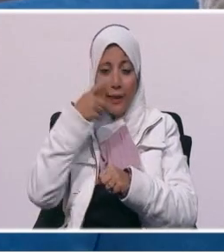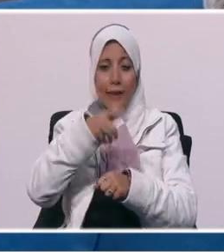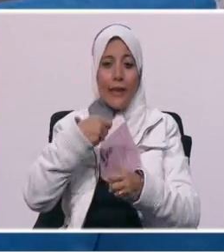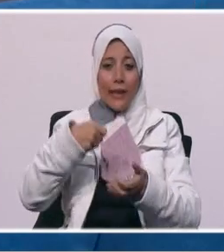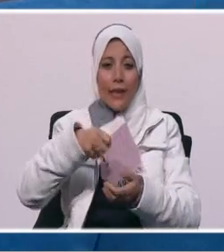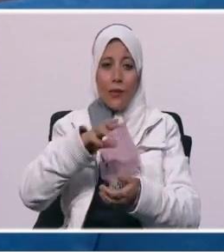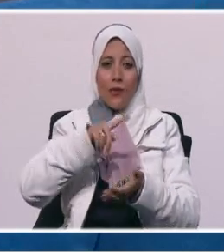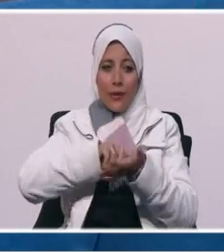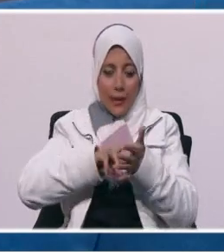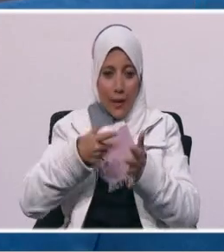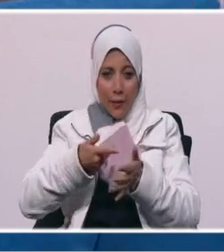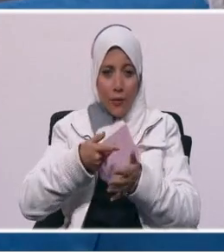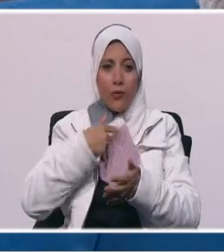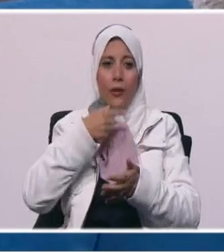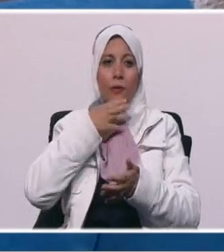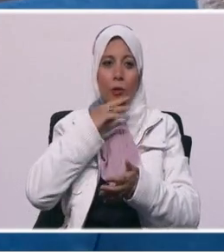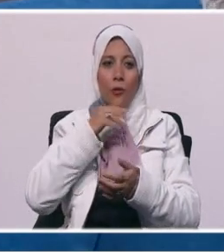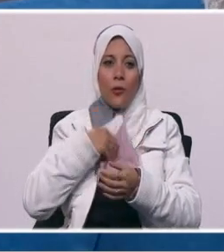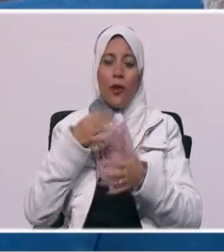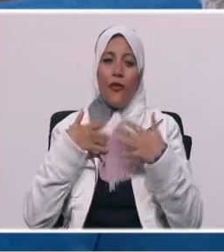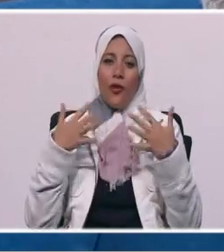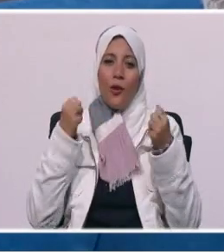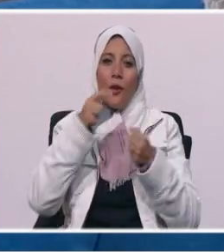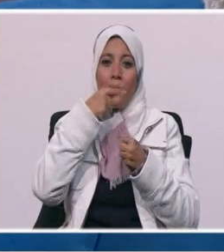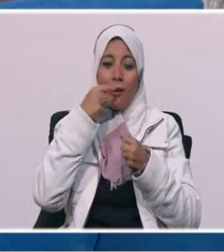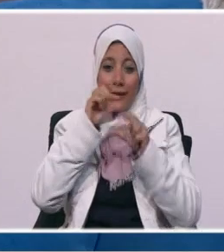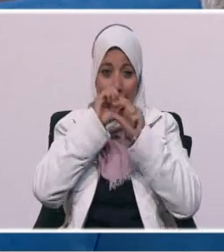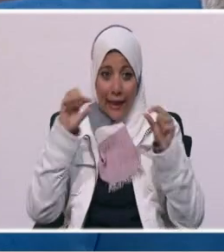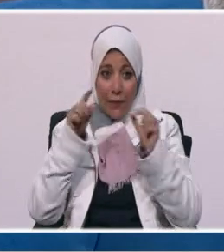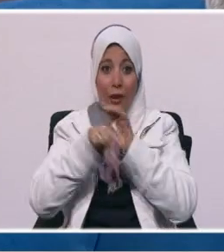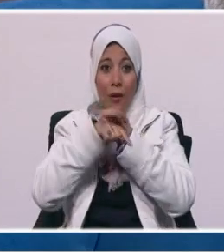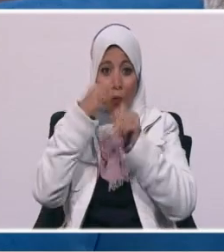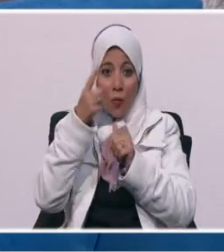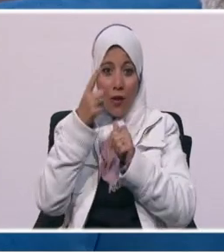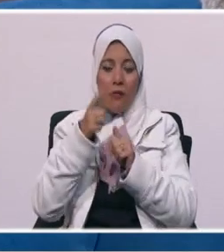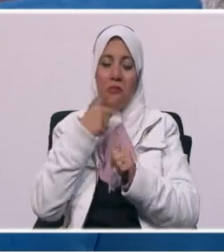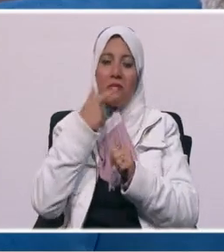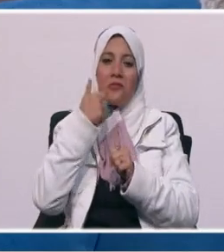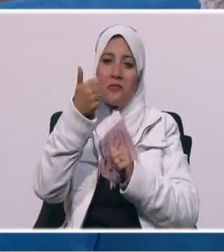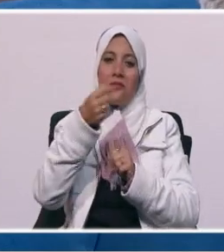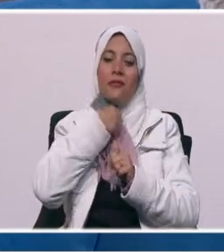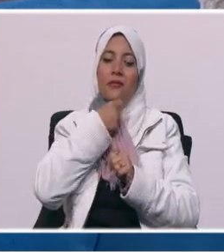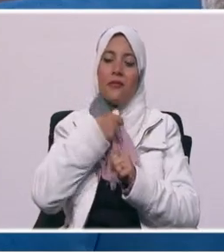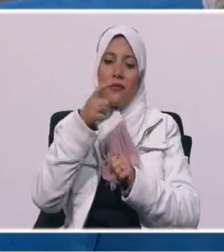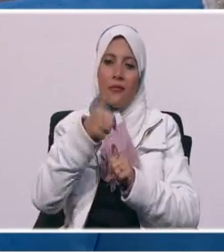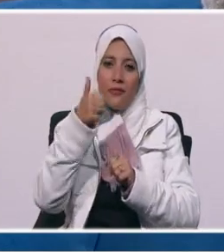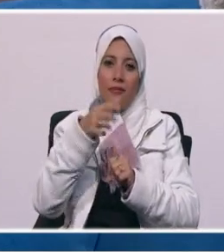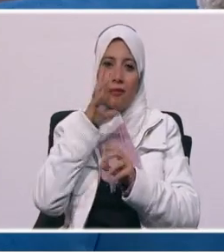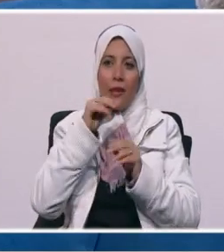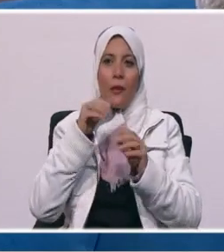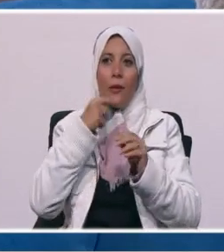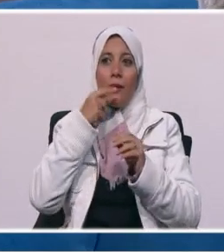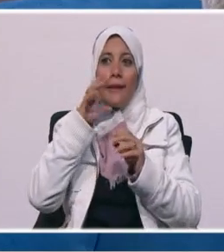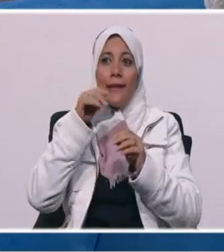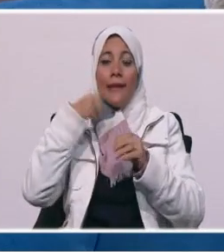ريال؟ الله يسلمك. ميرسي، اول حاجه ميرسي على المقدمه الحلوه. فعلا يعني كانك لخصتني في